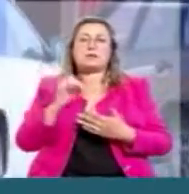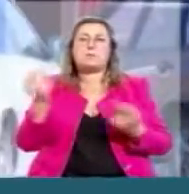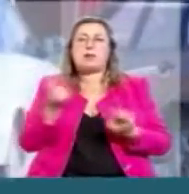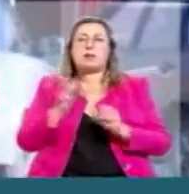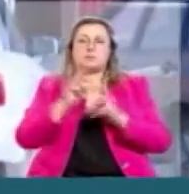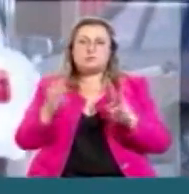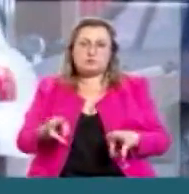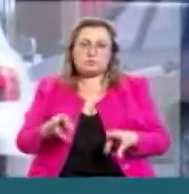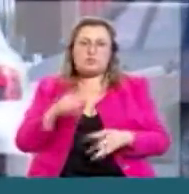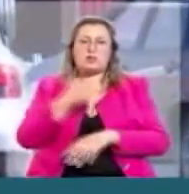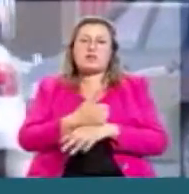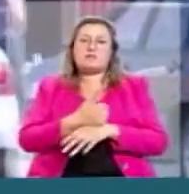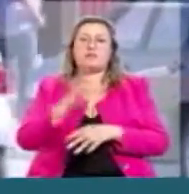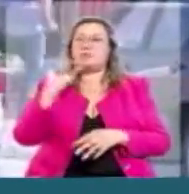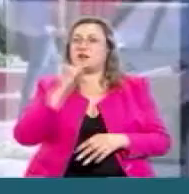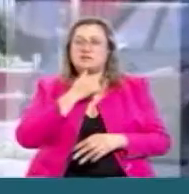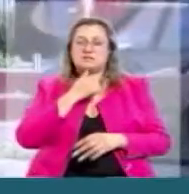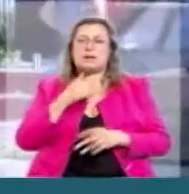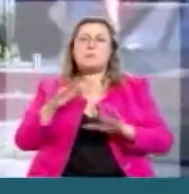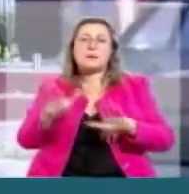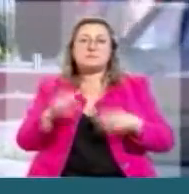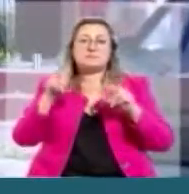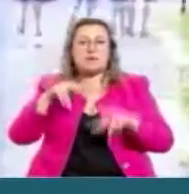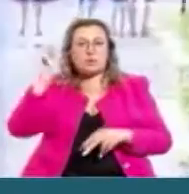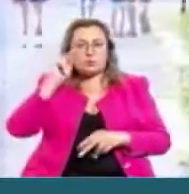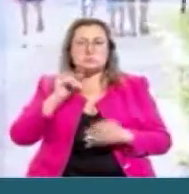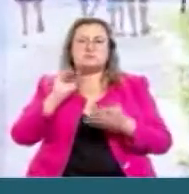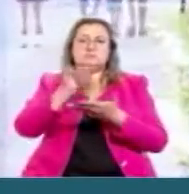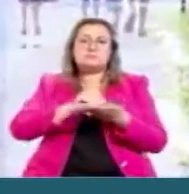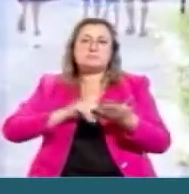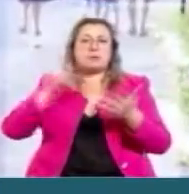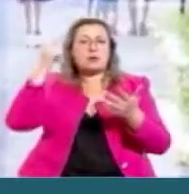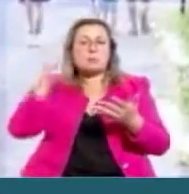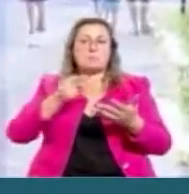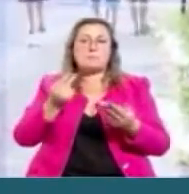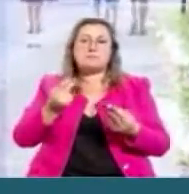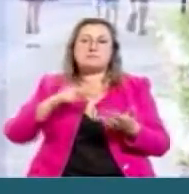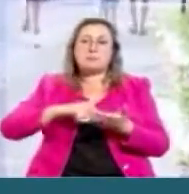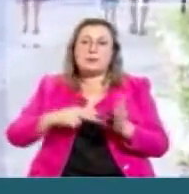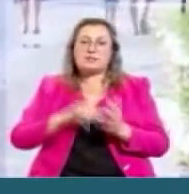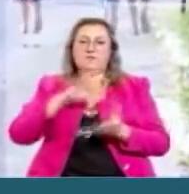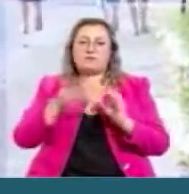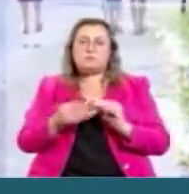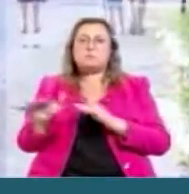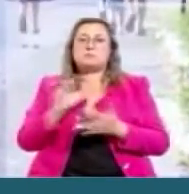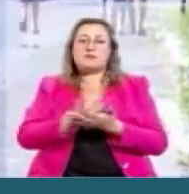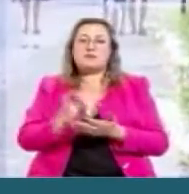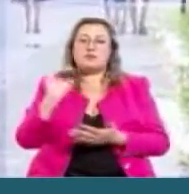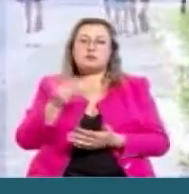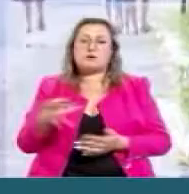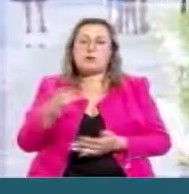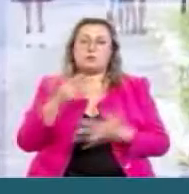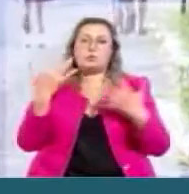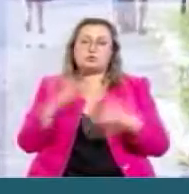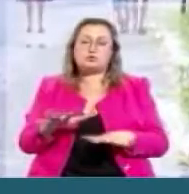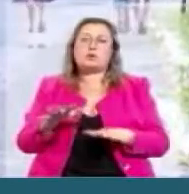и малообеспеченным. Главное – не лениться. Пройти специальные курсы, составить грамотный бизнес-план. В целом, мерами занятости в Федоровском